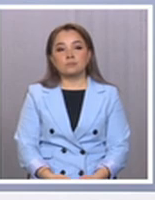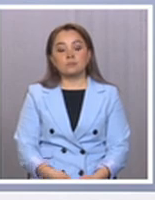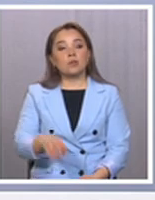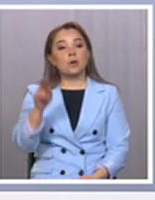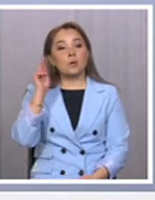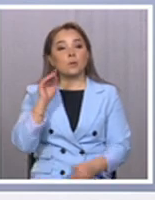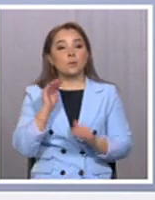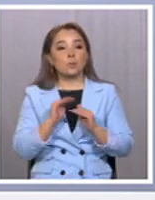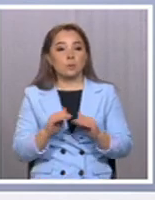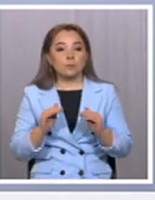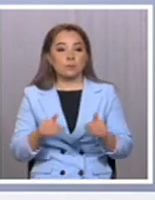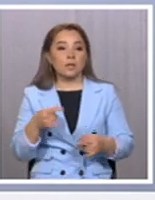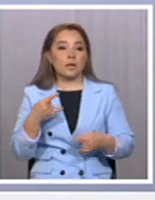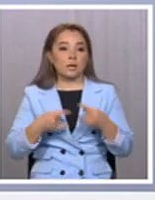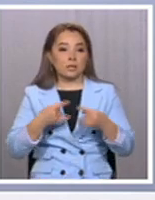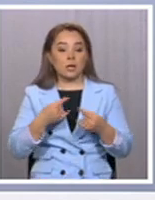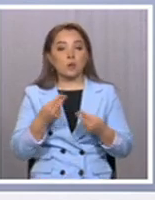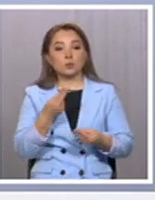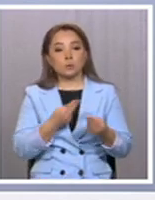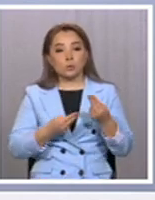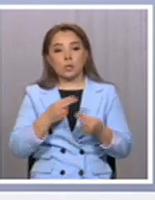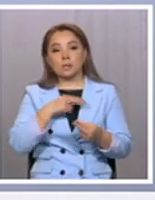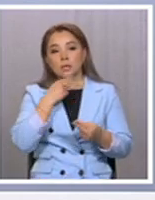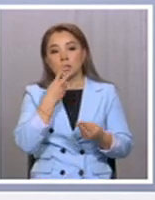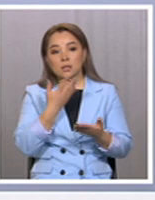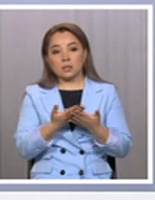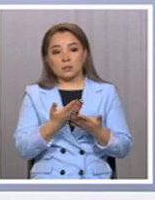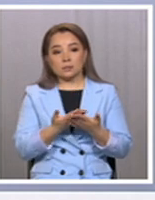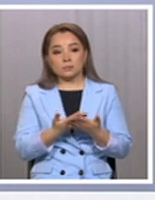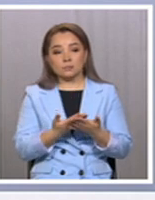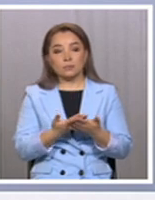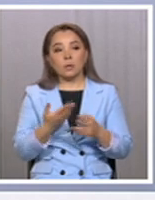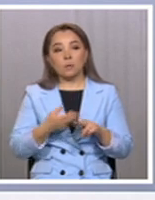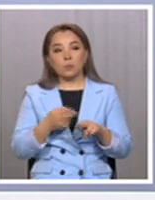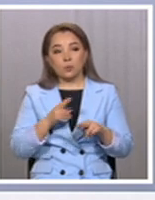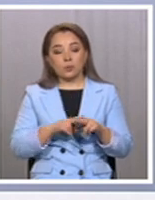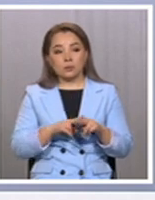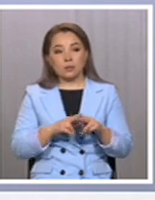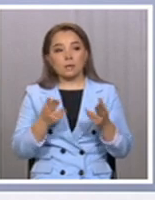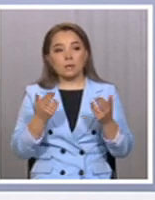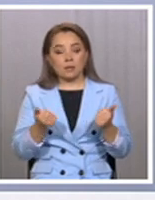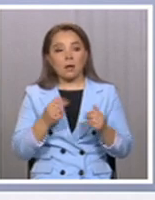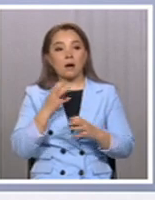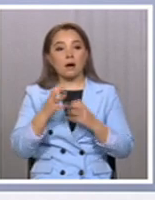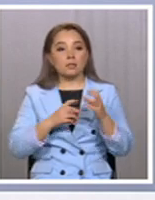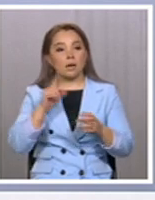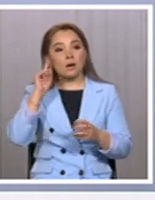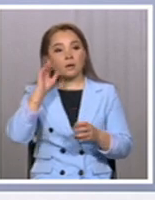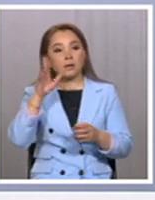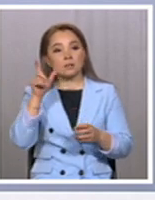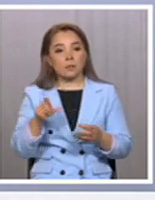Оқушылар, экрандағы суретке назар аударайық. Бұл әрине әлемге әйгілі